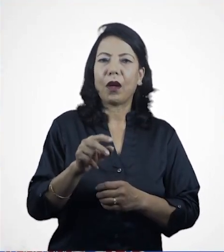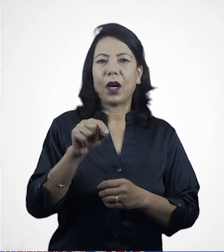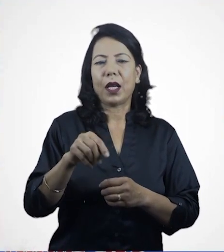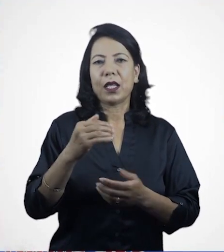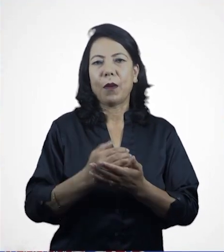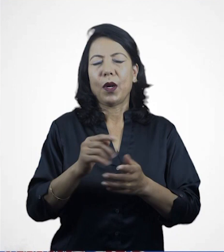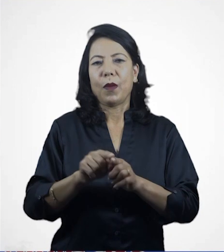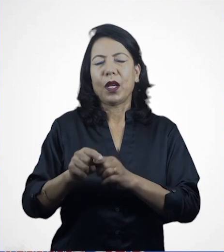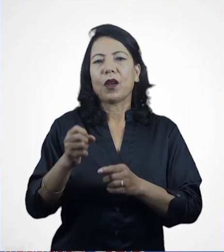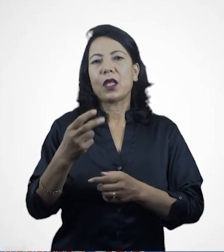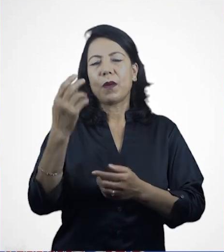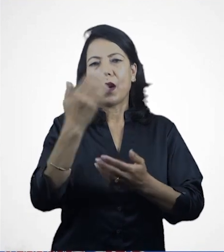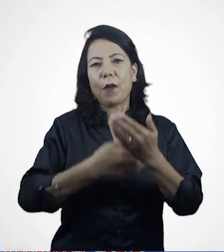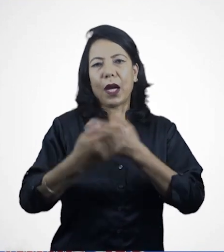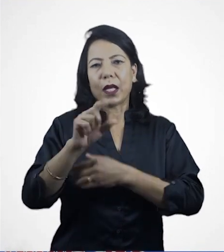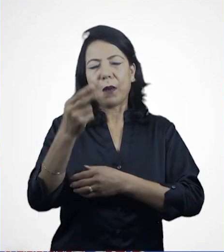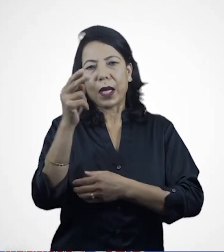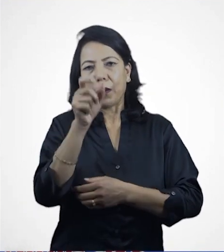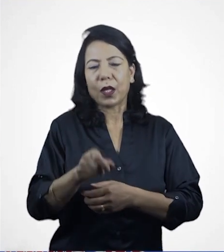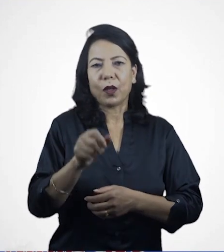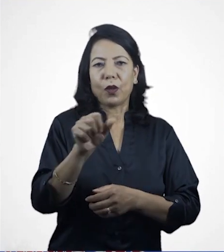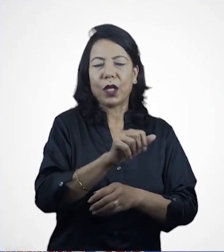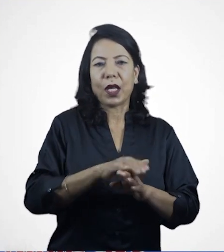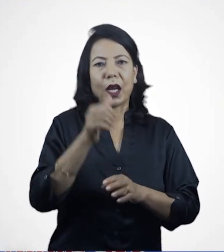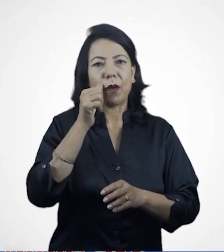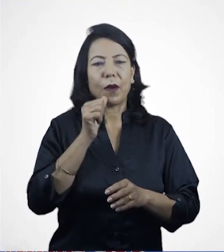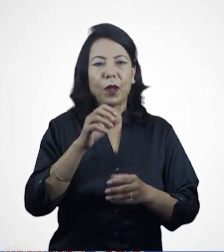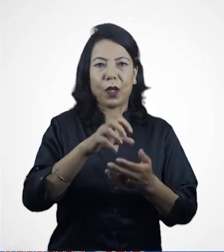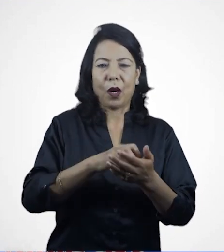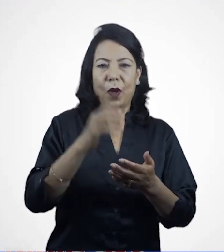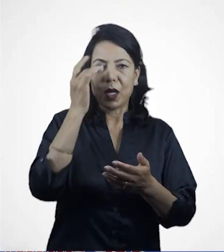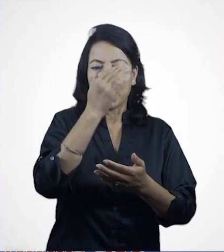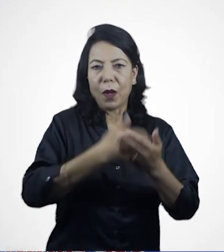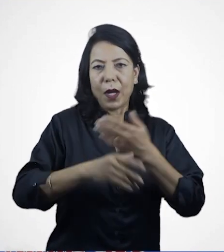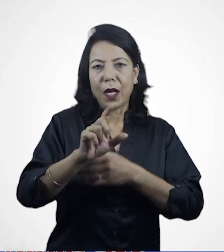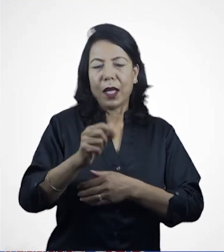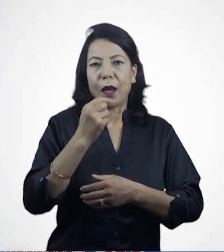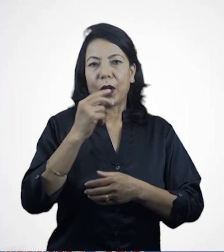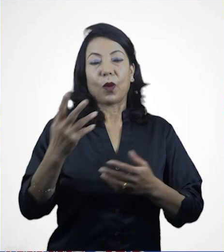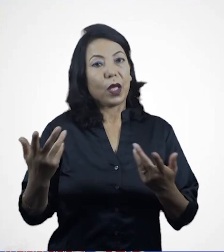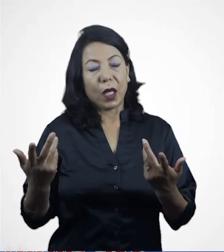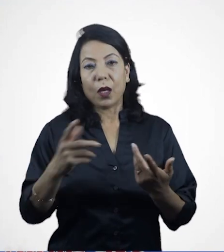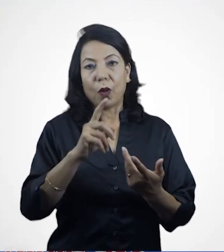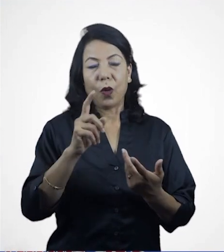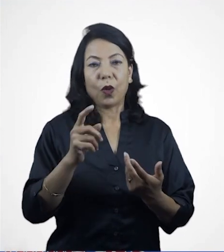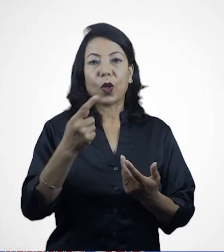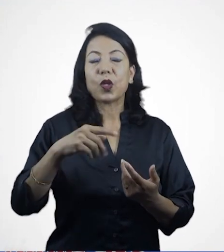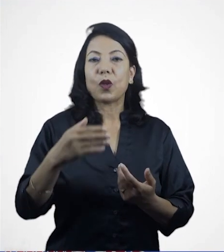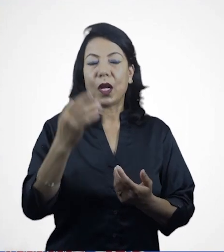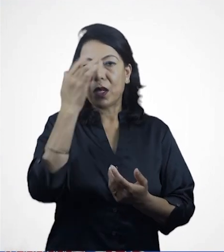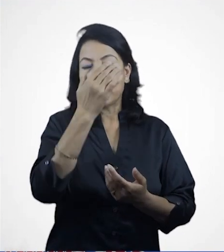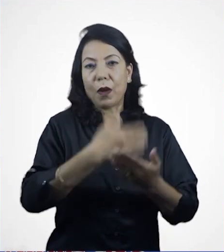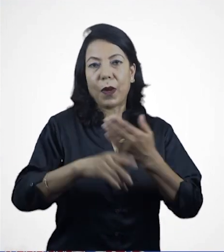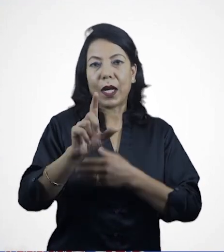इसमाज्स रुझ आपांगा टो, वे, लोगिकृ शाओ। ब्योंकिने पहीं, नापांगाता सिंदूल को तोझे